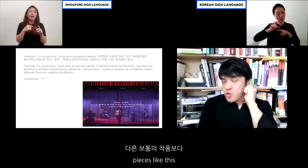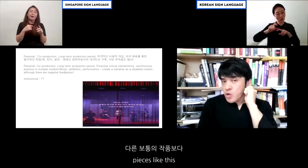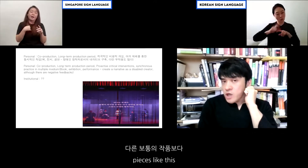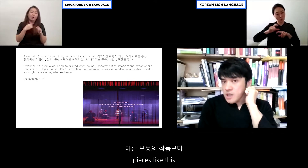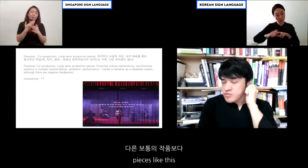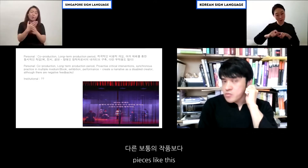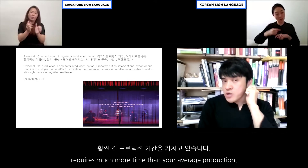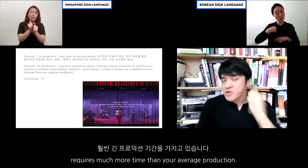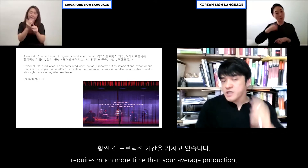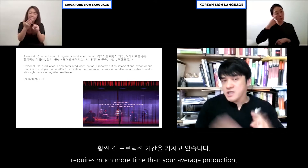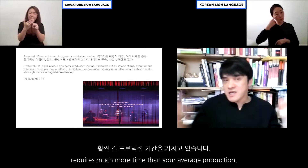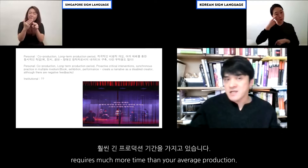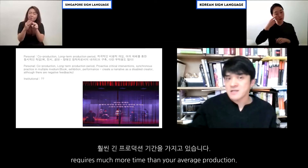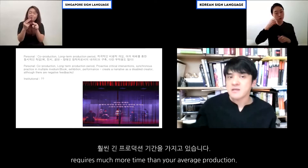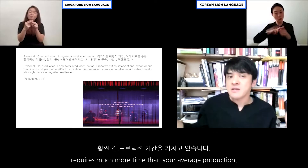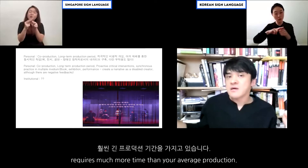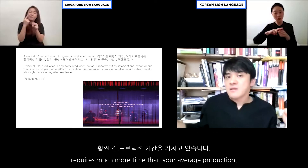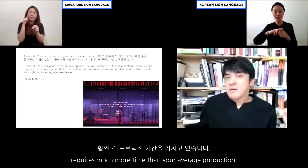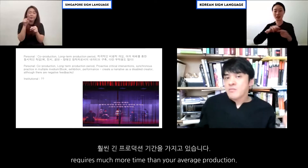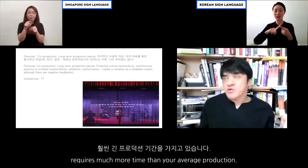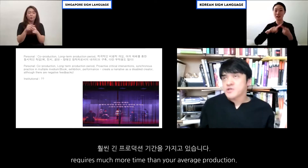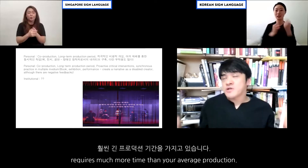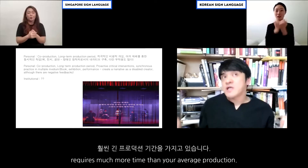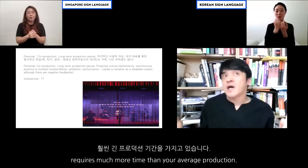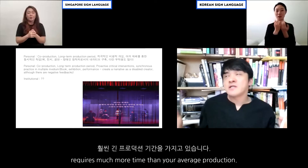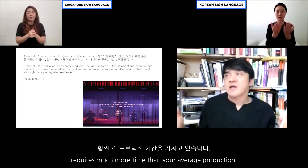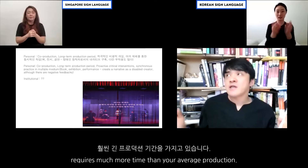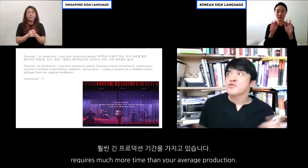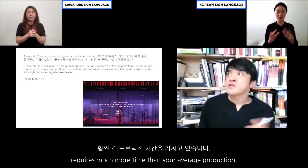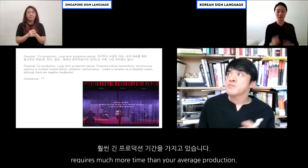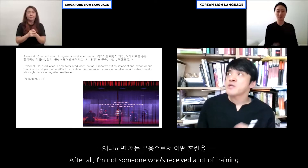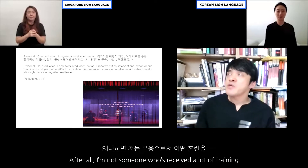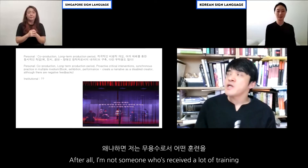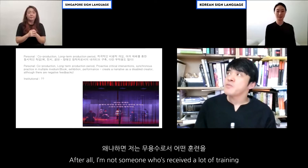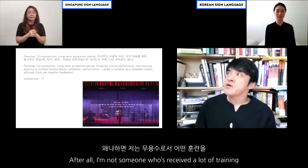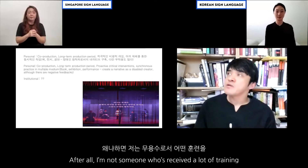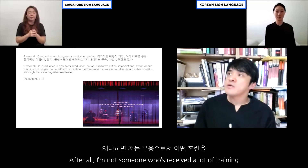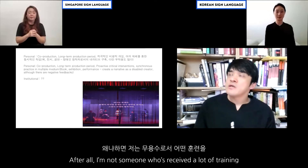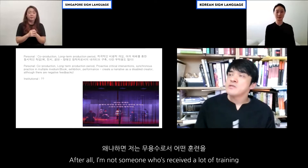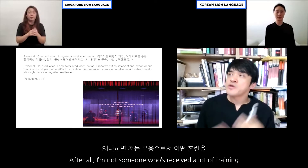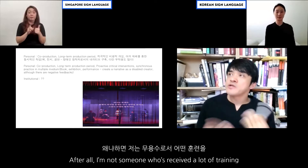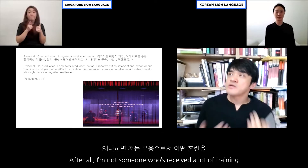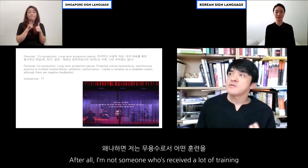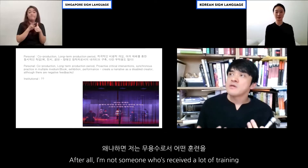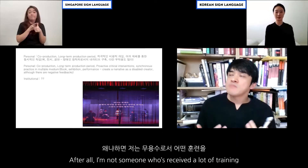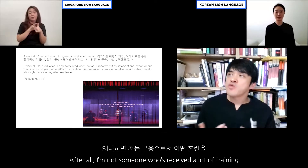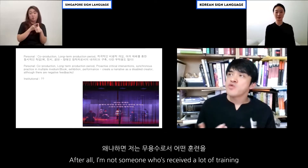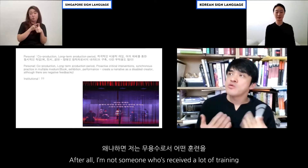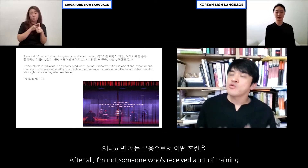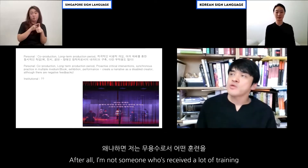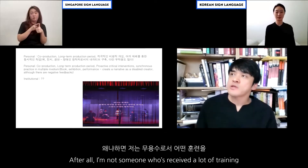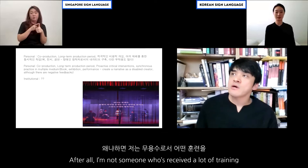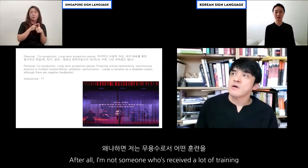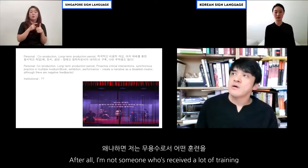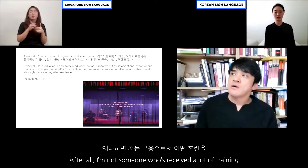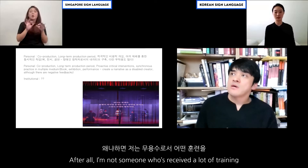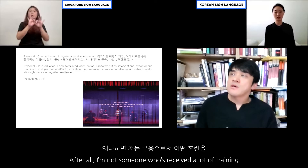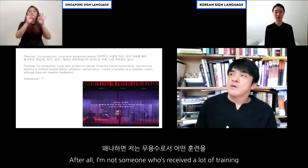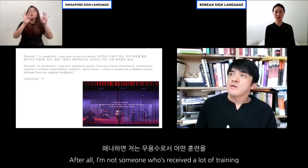다른 보통의 작품보다 훨씬 긴 프로덕션 기간을 가지고 있습니다. 왜냐하면 저는